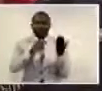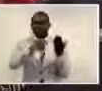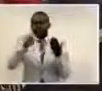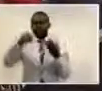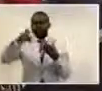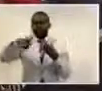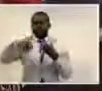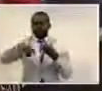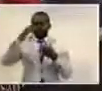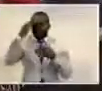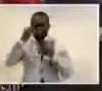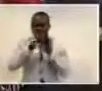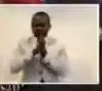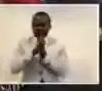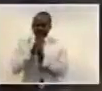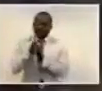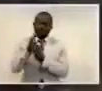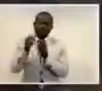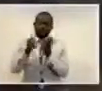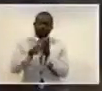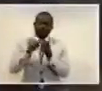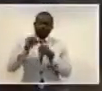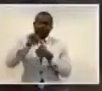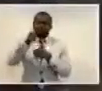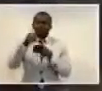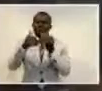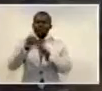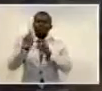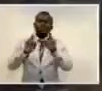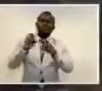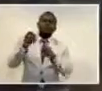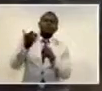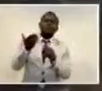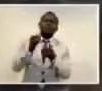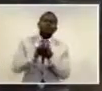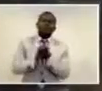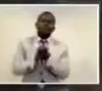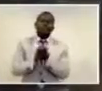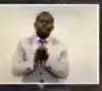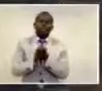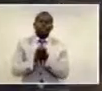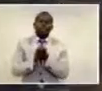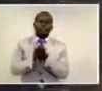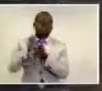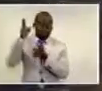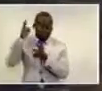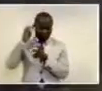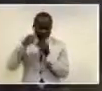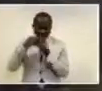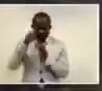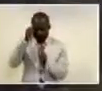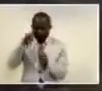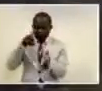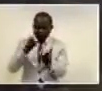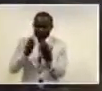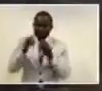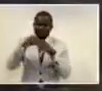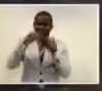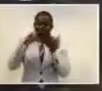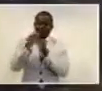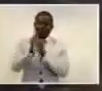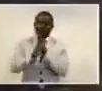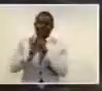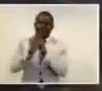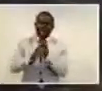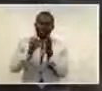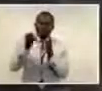nkeneye biri gutwarira umwanya hari abandi bafite ibibazo inyuma yawe rero dushaka gufata ikibazo wacyumvise ikurikirane n'umuyobozi wawe